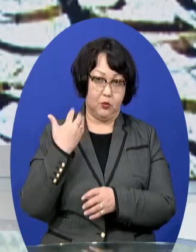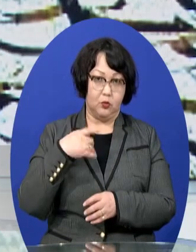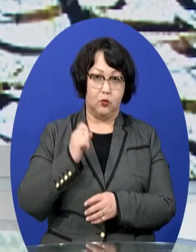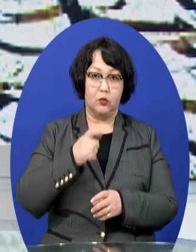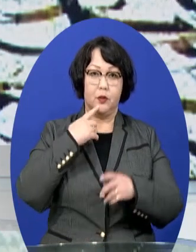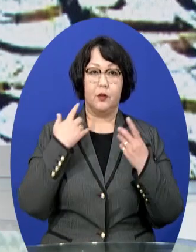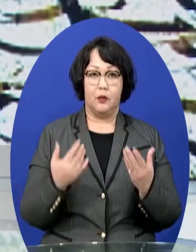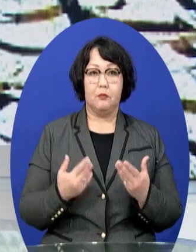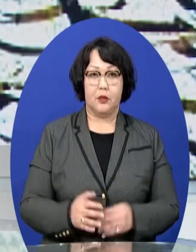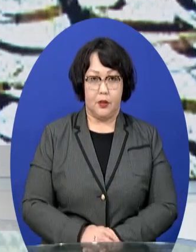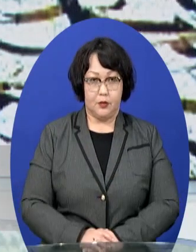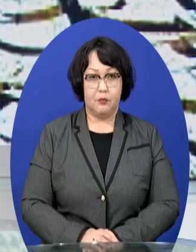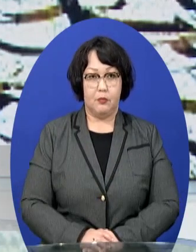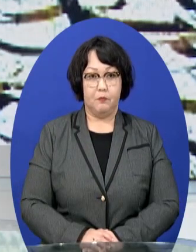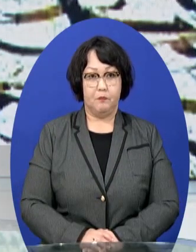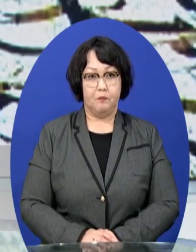Reuters агентлаг дамжууллаа.